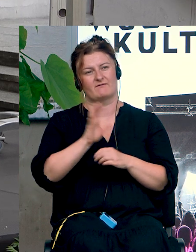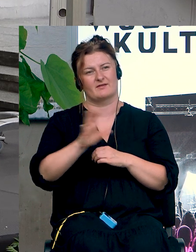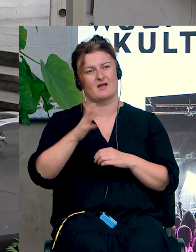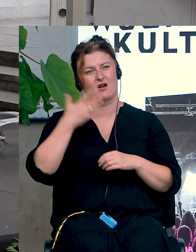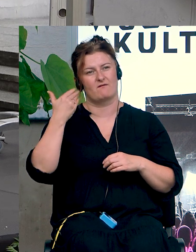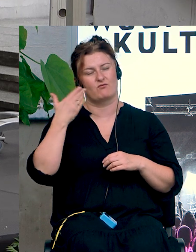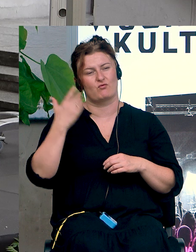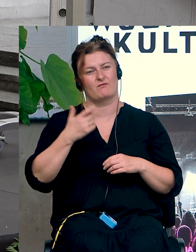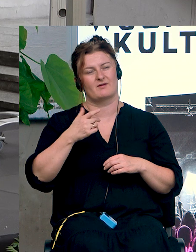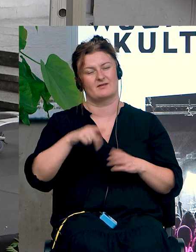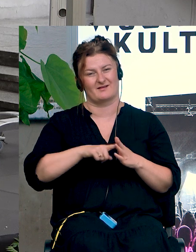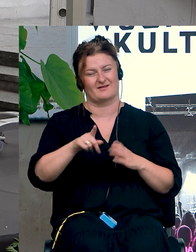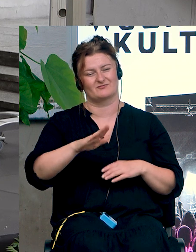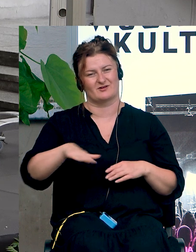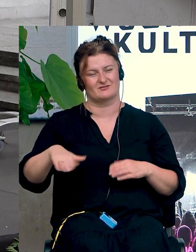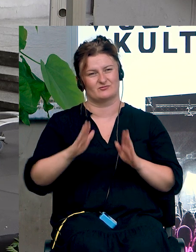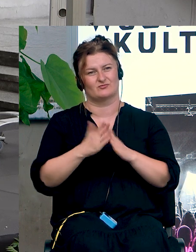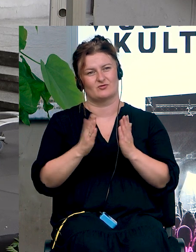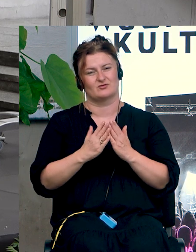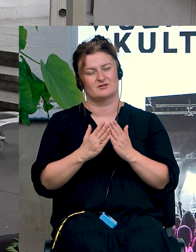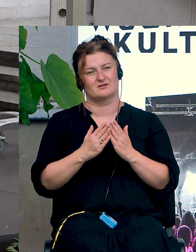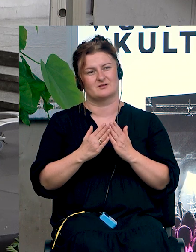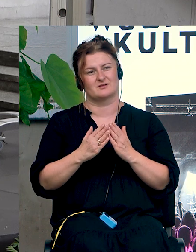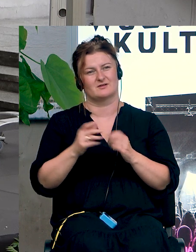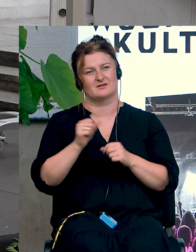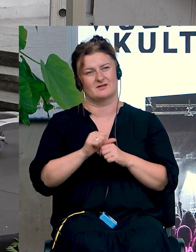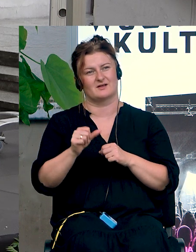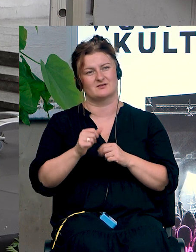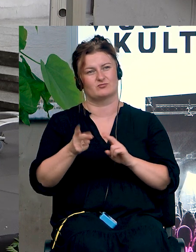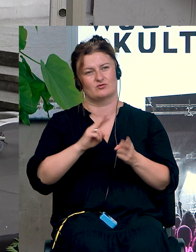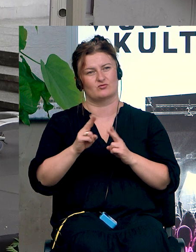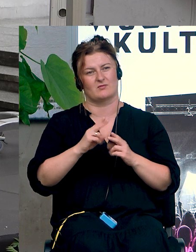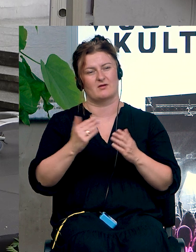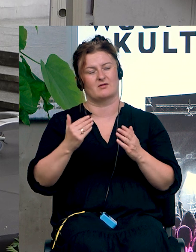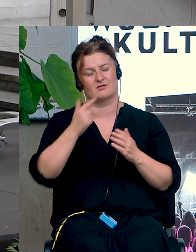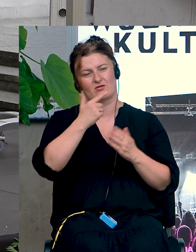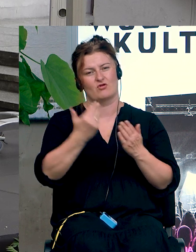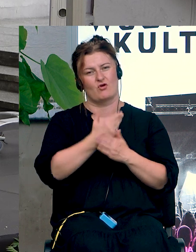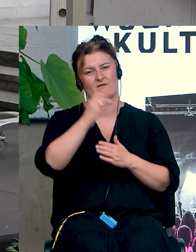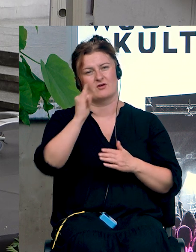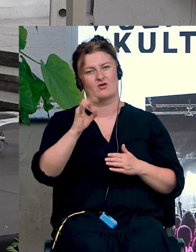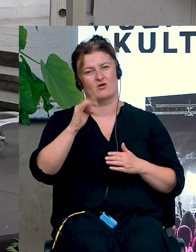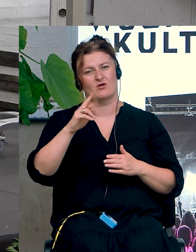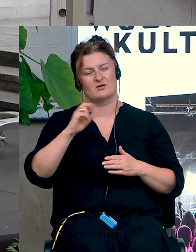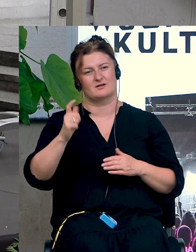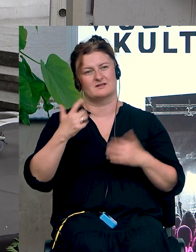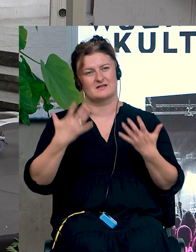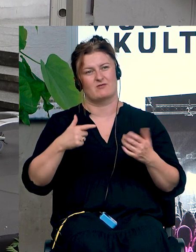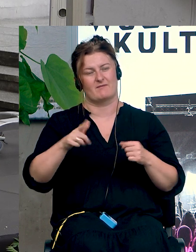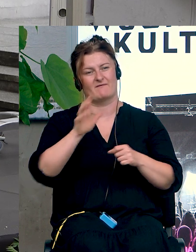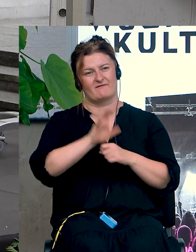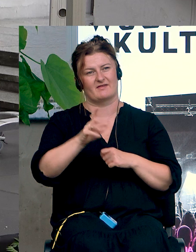і вона тлумачена в Нью-Йорку. Я хотів би її видати польською, і вже є